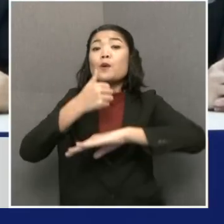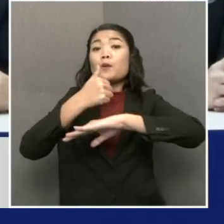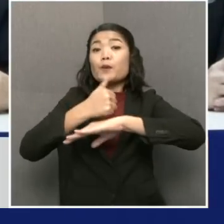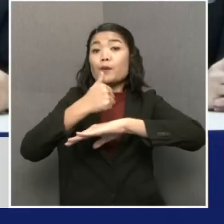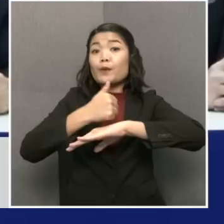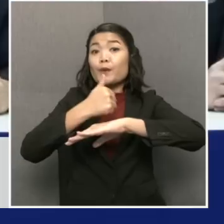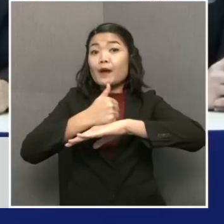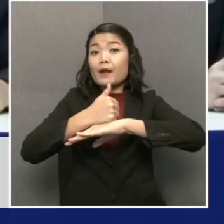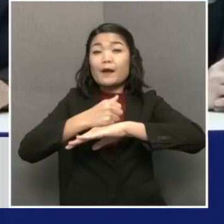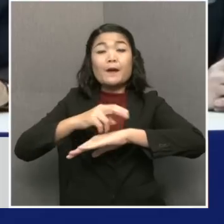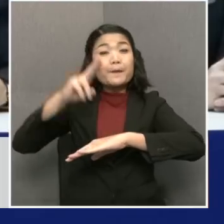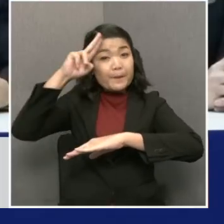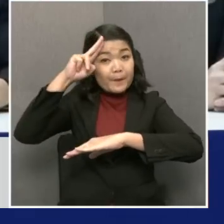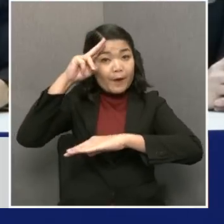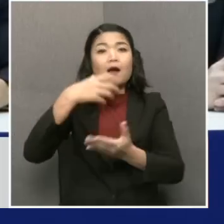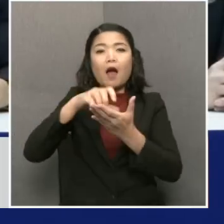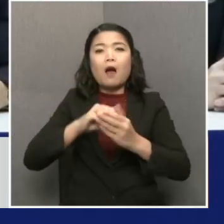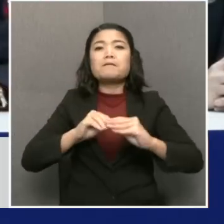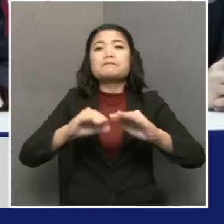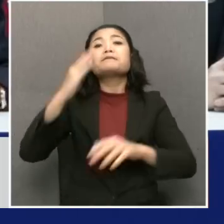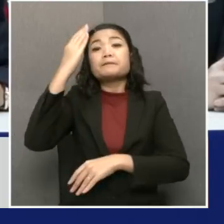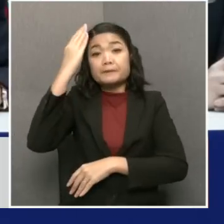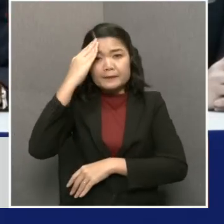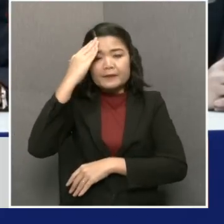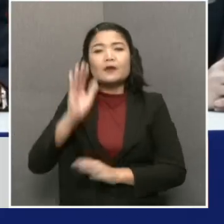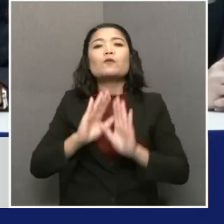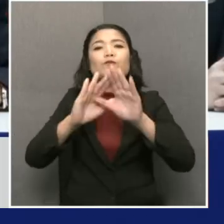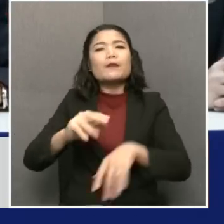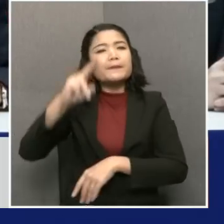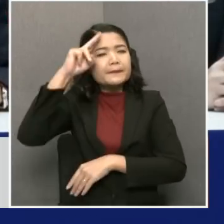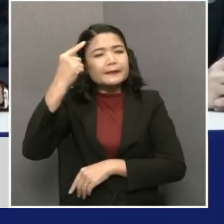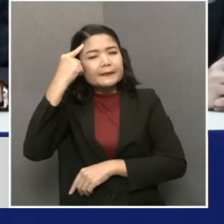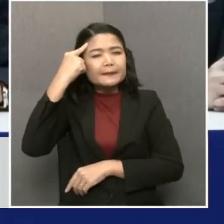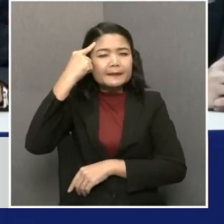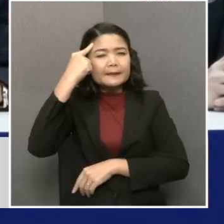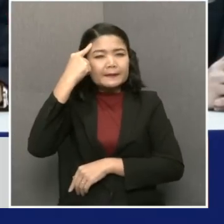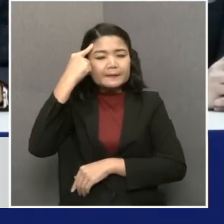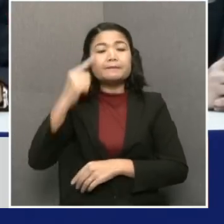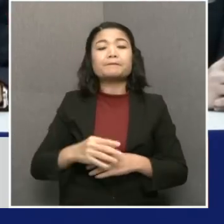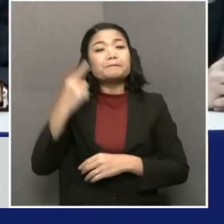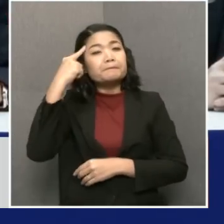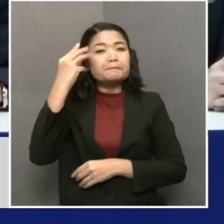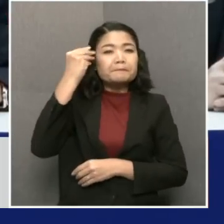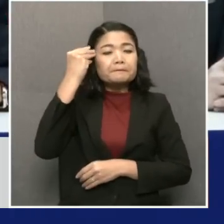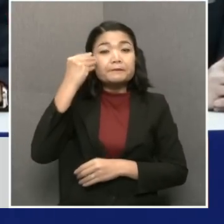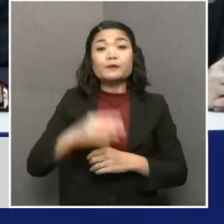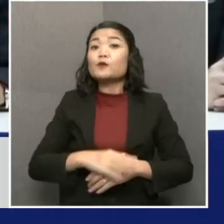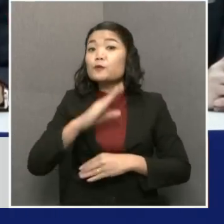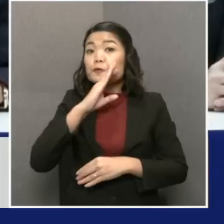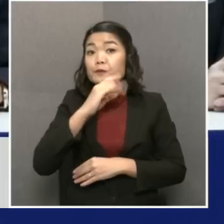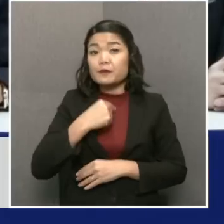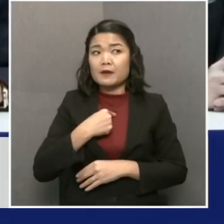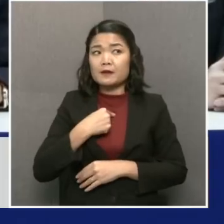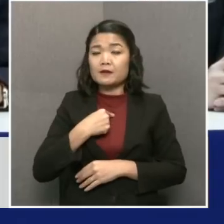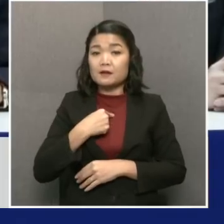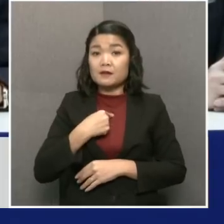ซลนานได้รับทราบไว้นะครับแล้วท่านก็คงจะไปพิจารณานะครับข้อจำกัดของเราถ้ามีอะไรที่เราส